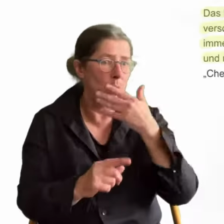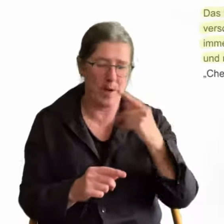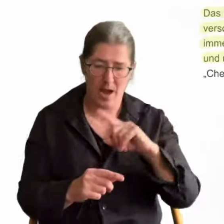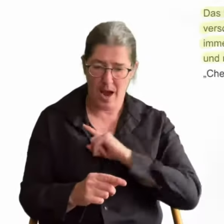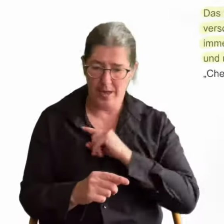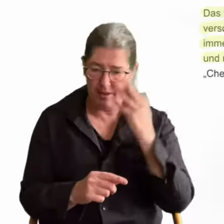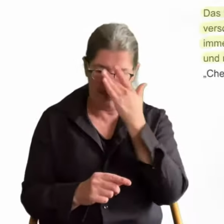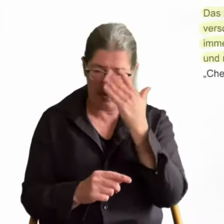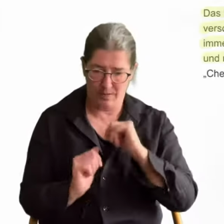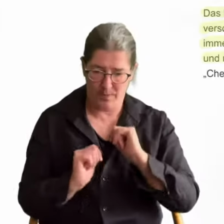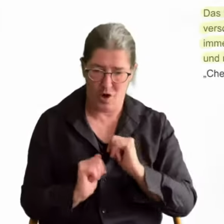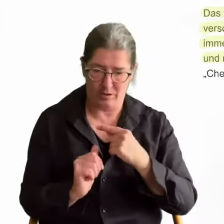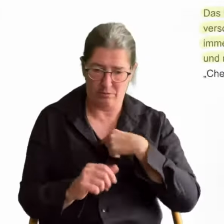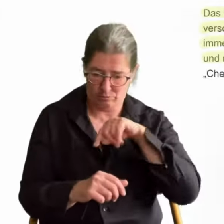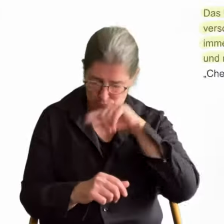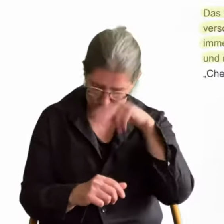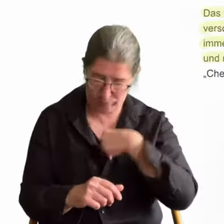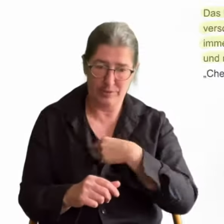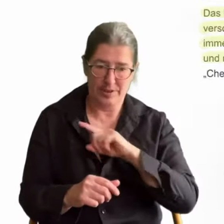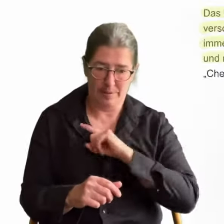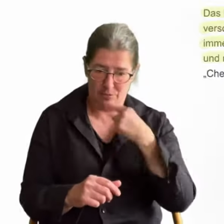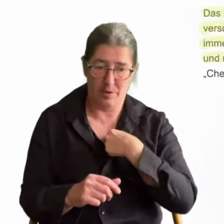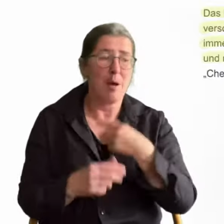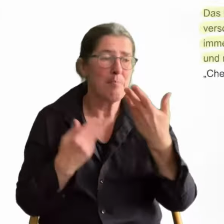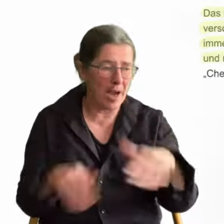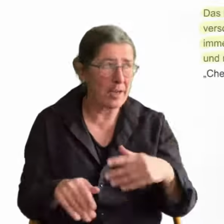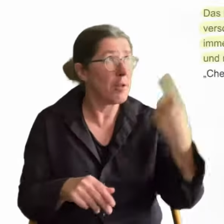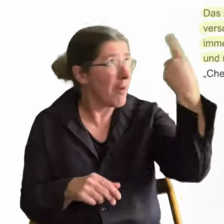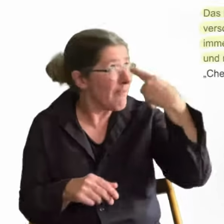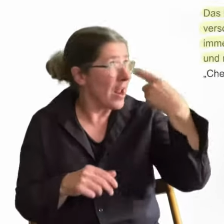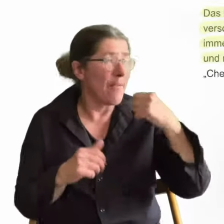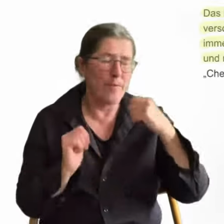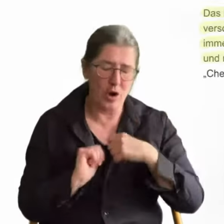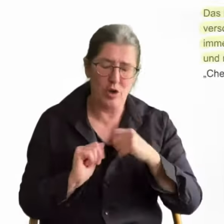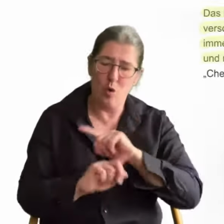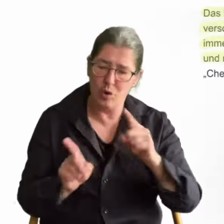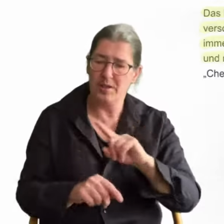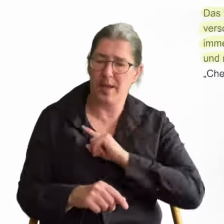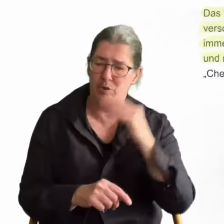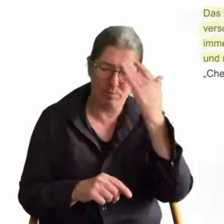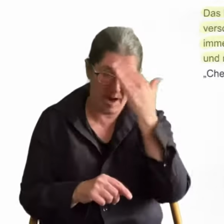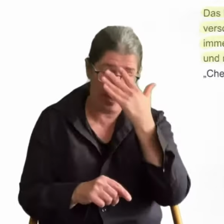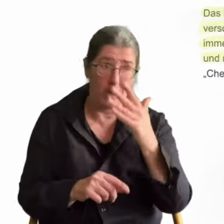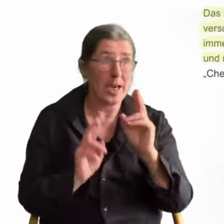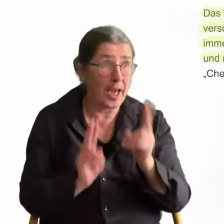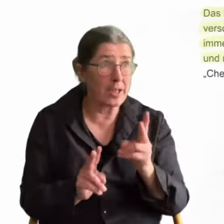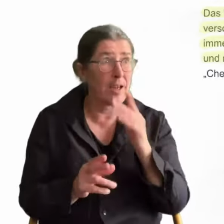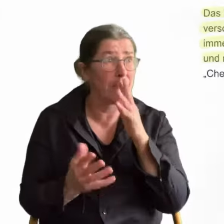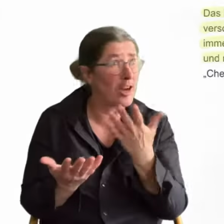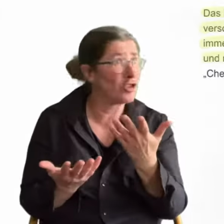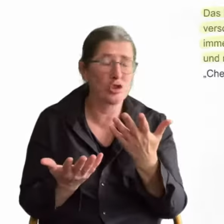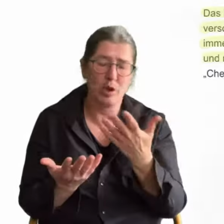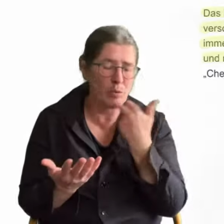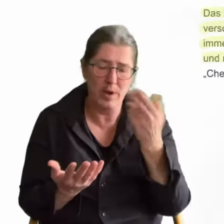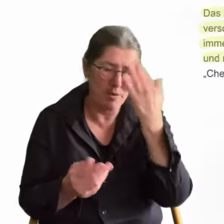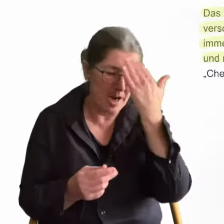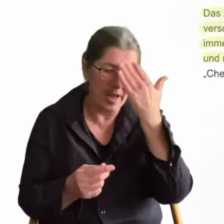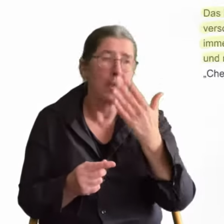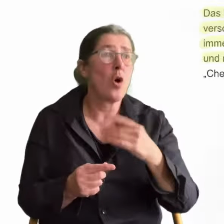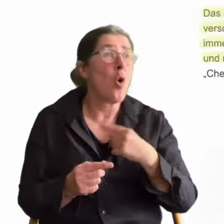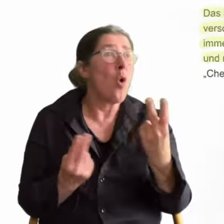dass sie bereit sind befehle zu befolgen ohne selber nachzudenken ob das richtig ist oder nicht oder